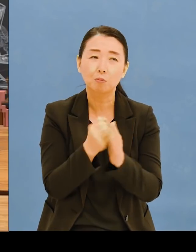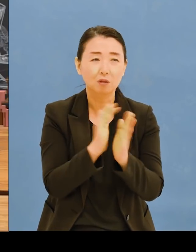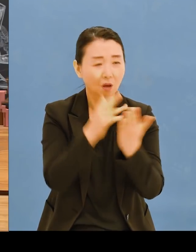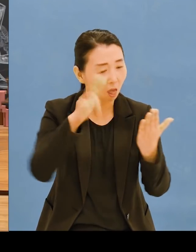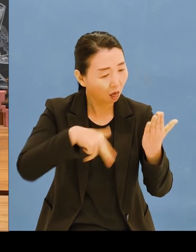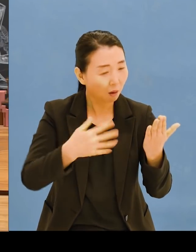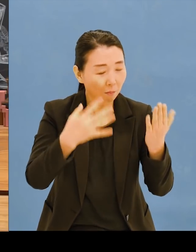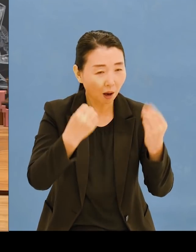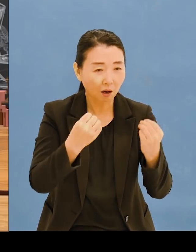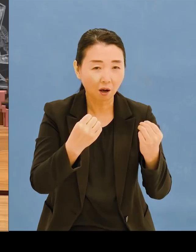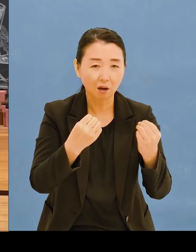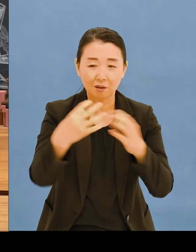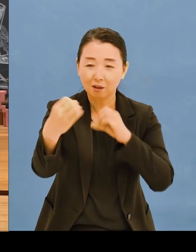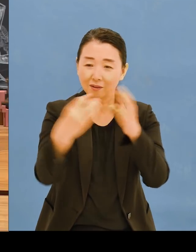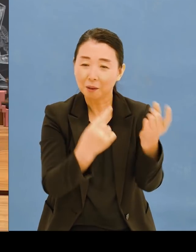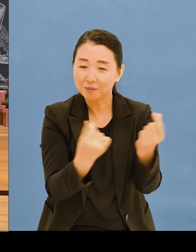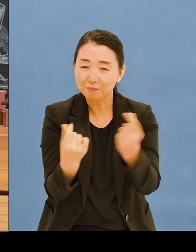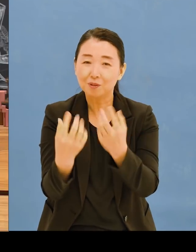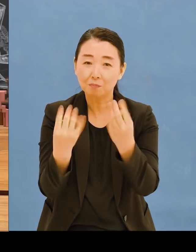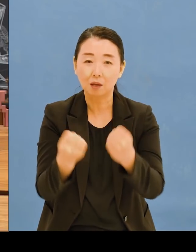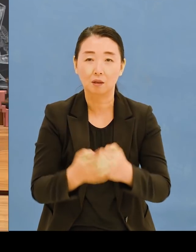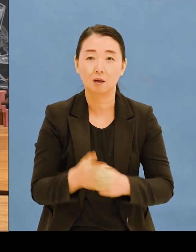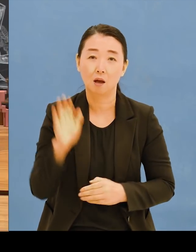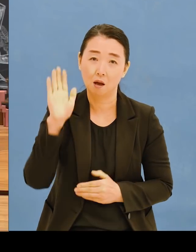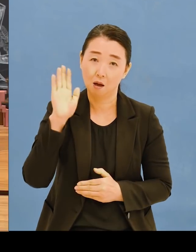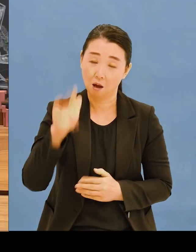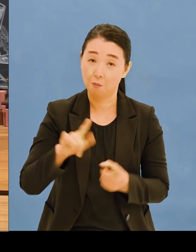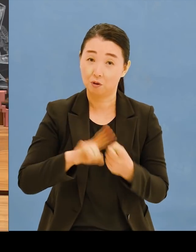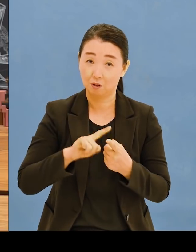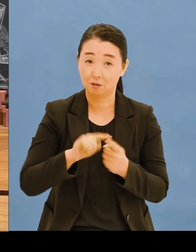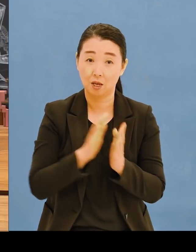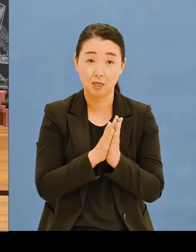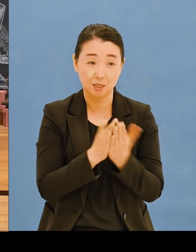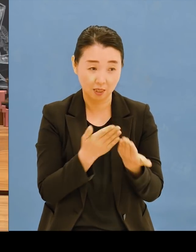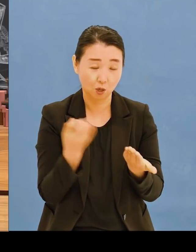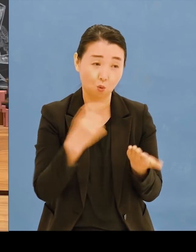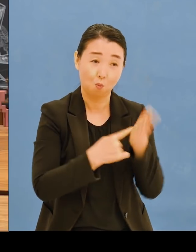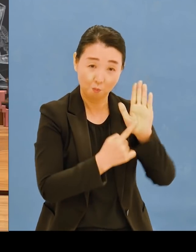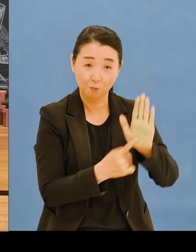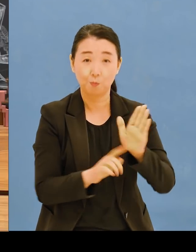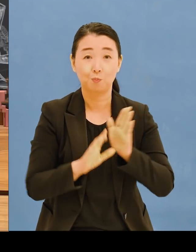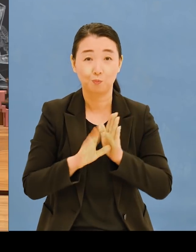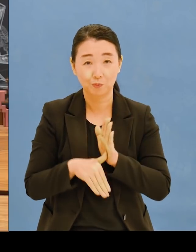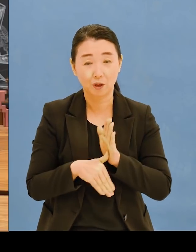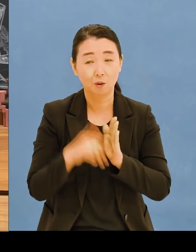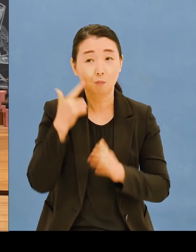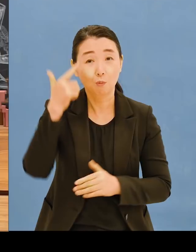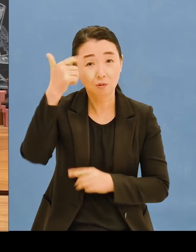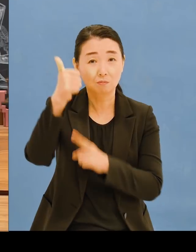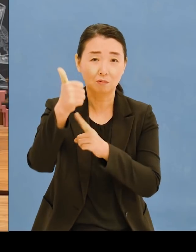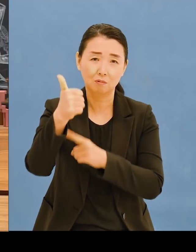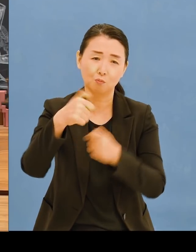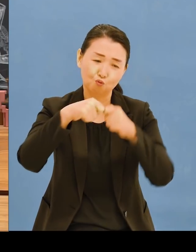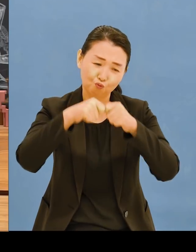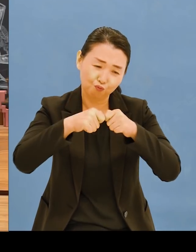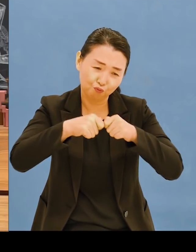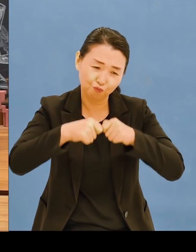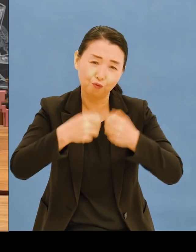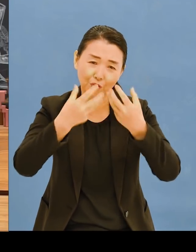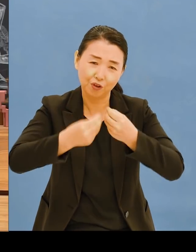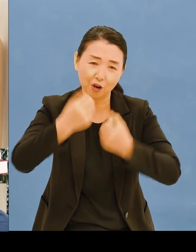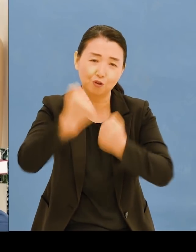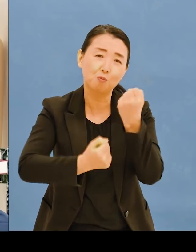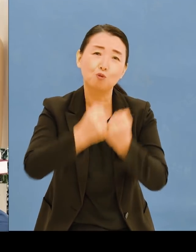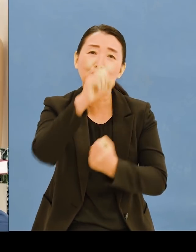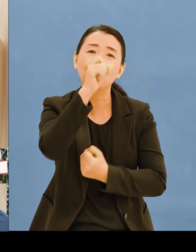대답을 많이 들었는데 앞으로 만약에 이런 것에 관한 그 책이나 무엇이 발표된다면 좀 목사님들께서 더 구체적인